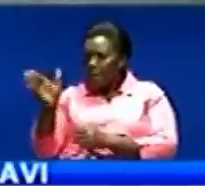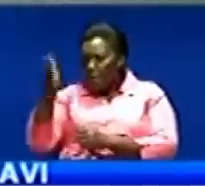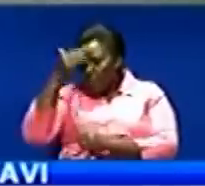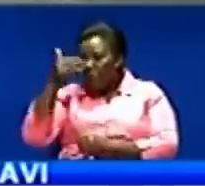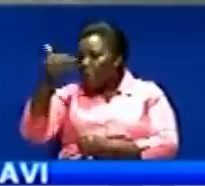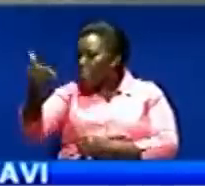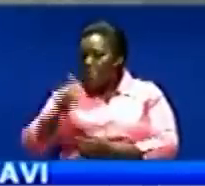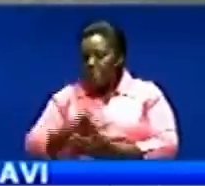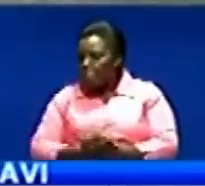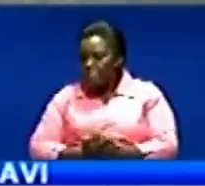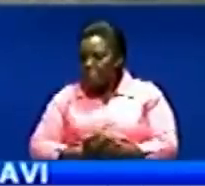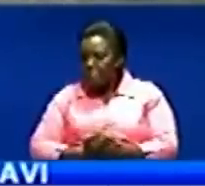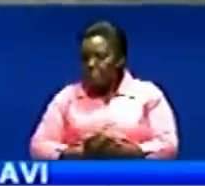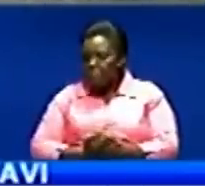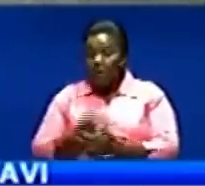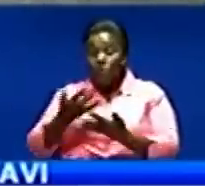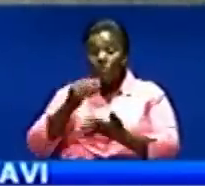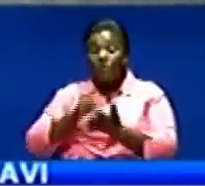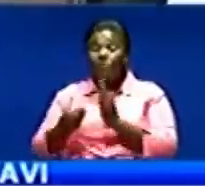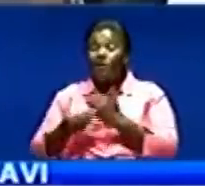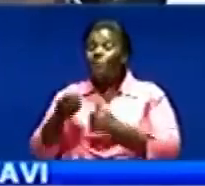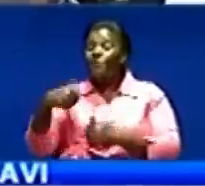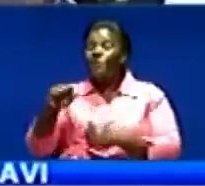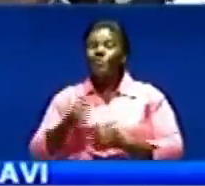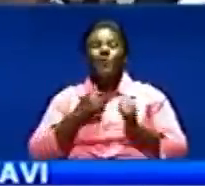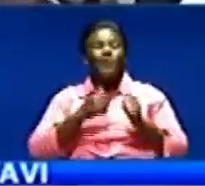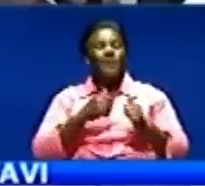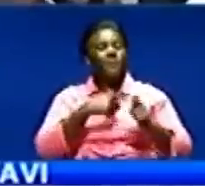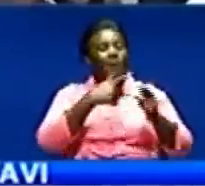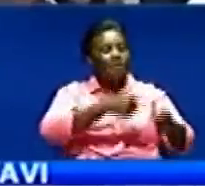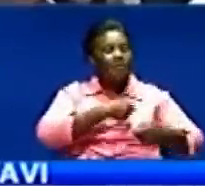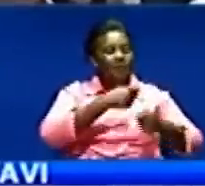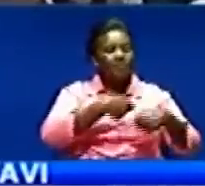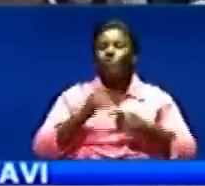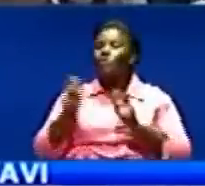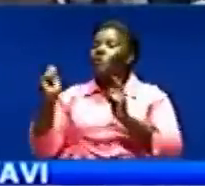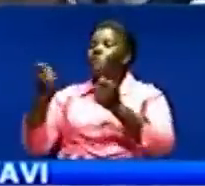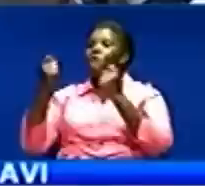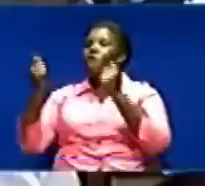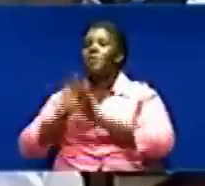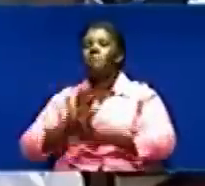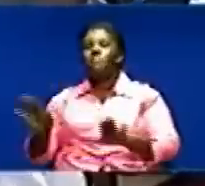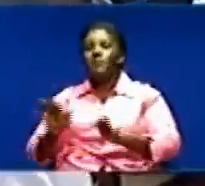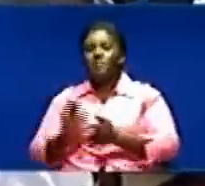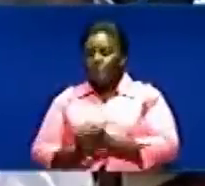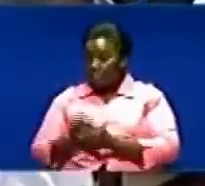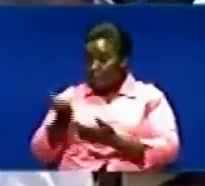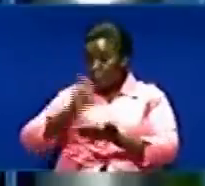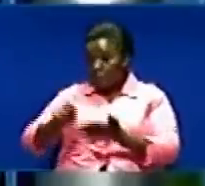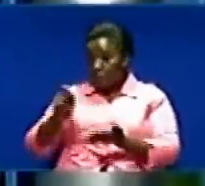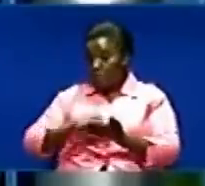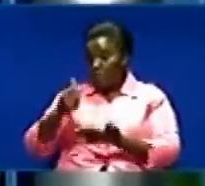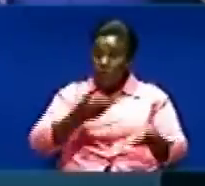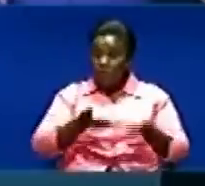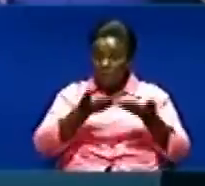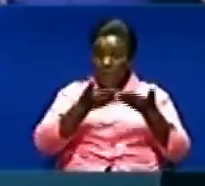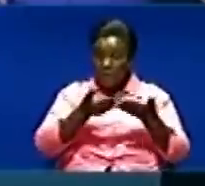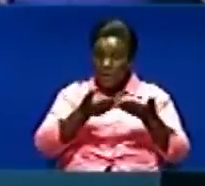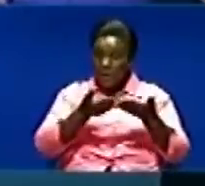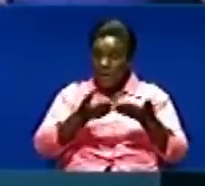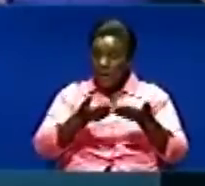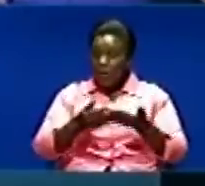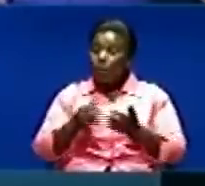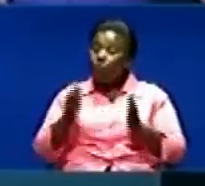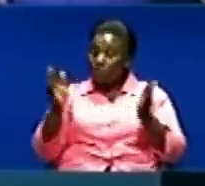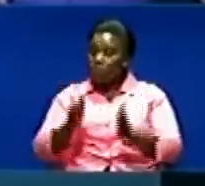kwa sababu kilimo zaidi na mifugo. Hosea Cheo, TBC, Katavi. Naam.